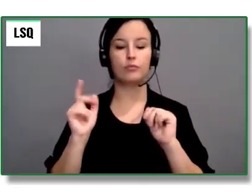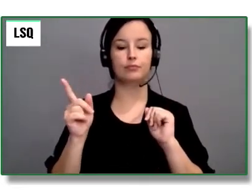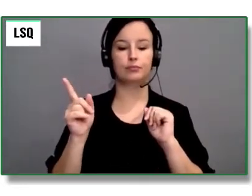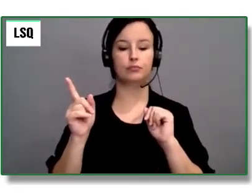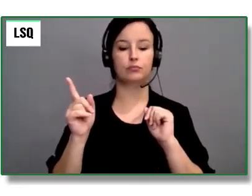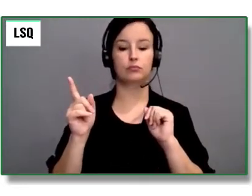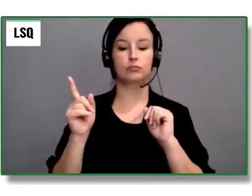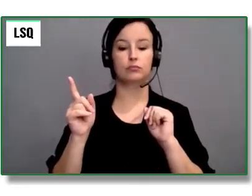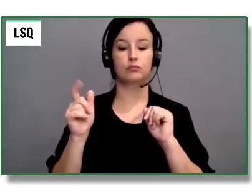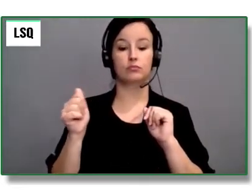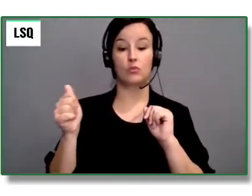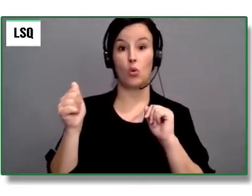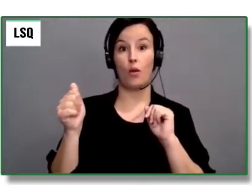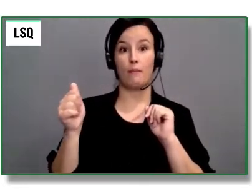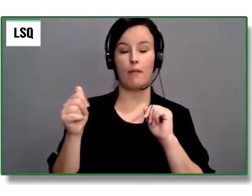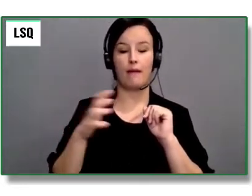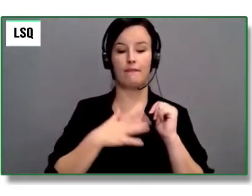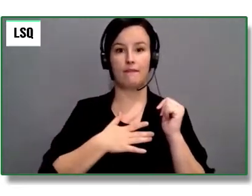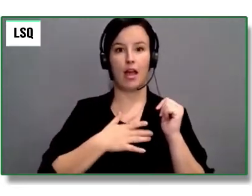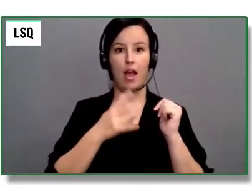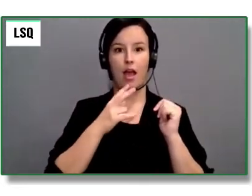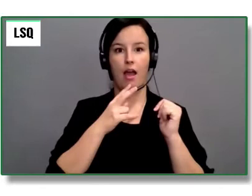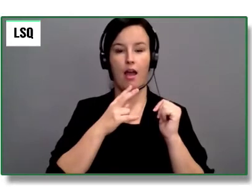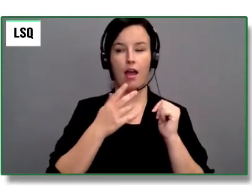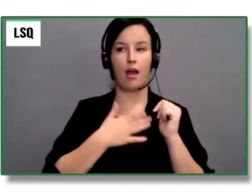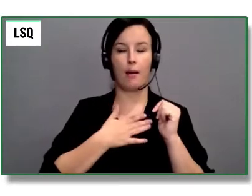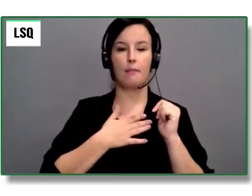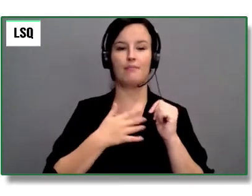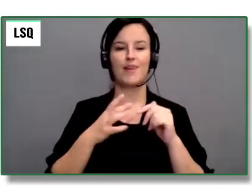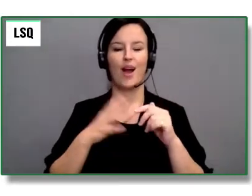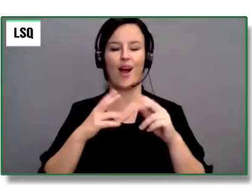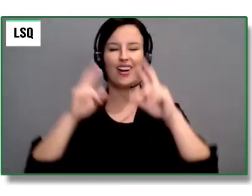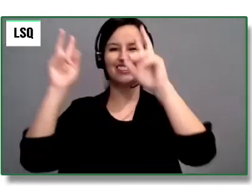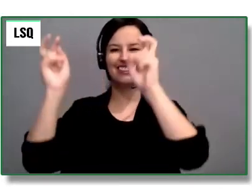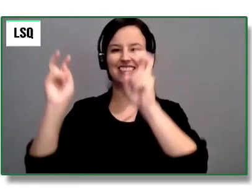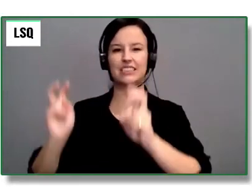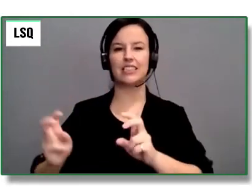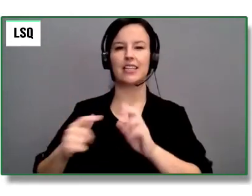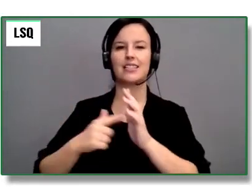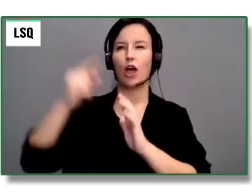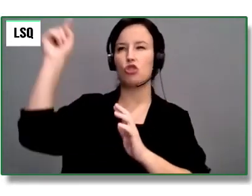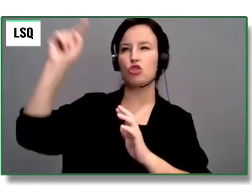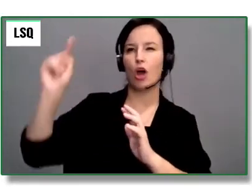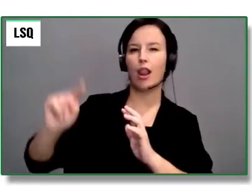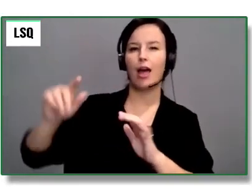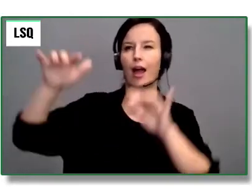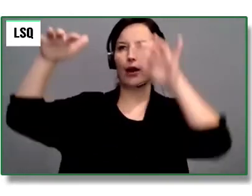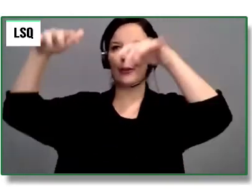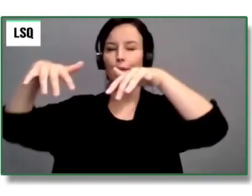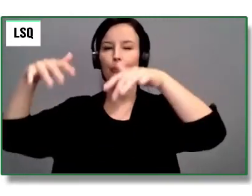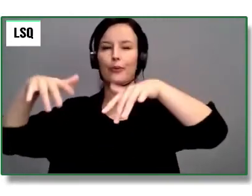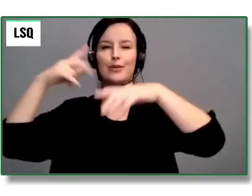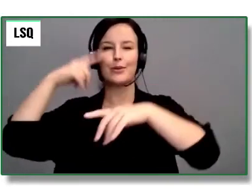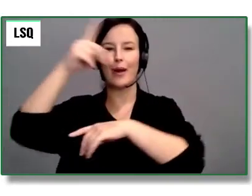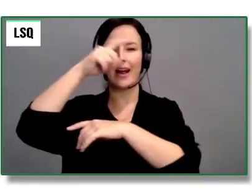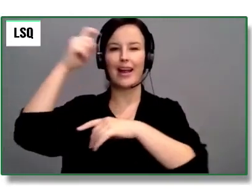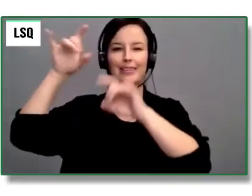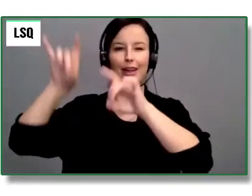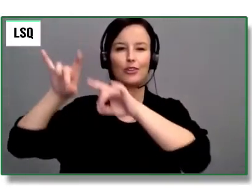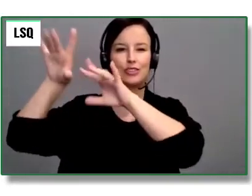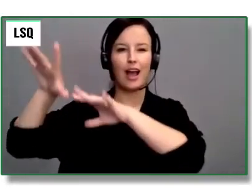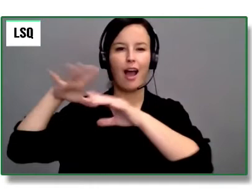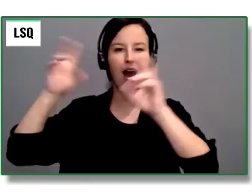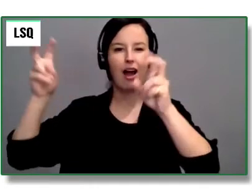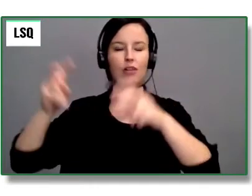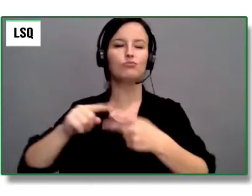Et je vois donc des jolis titres comme Le tonnerre et la pluie dans un été australien, Le temps de rêve